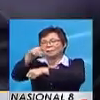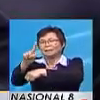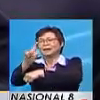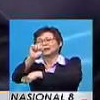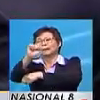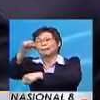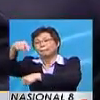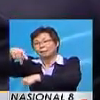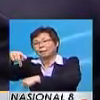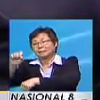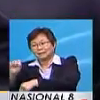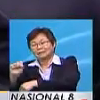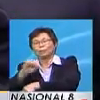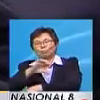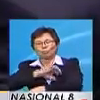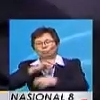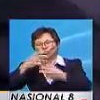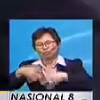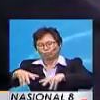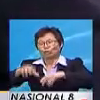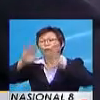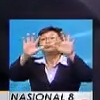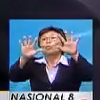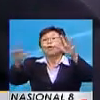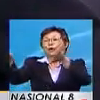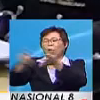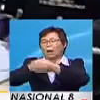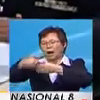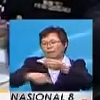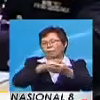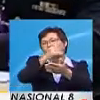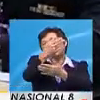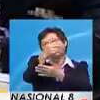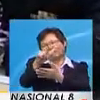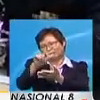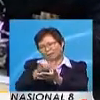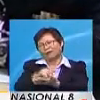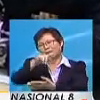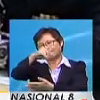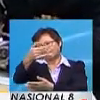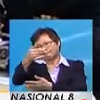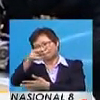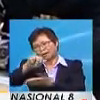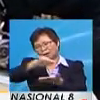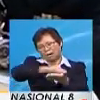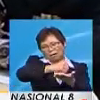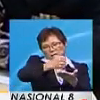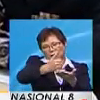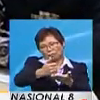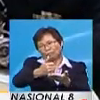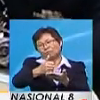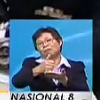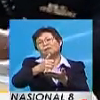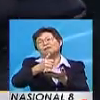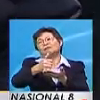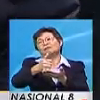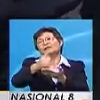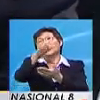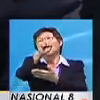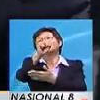Selatan polis telah menerima 10 laporan berhubung isu Itu pang dalam akaun berkanunnya pada Selasa lepas